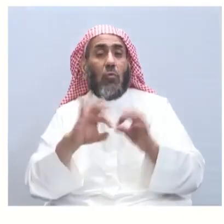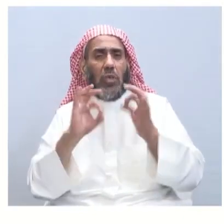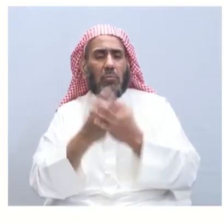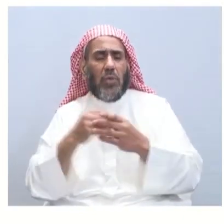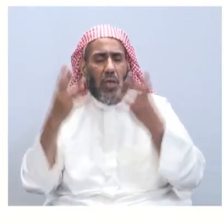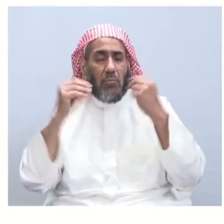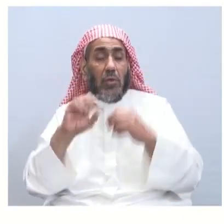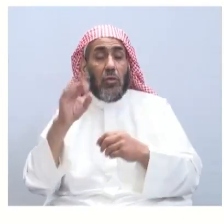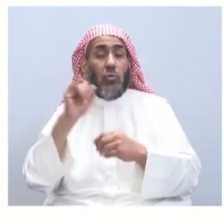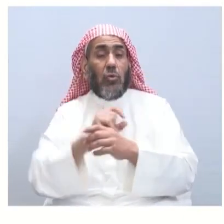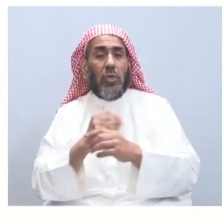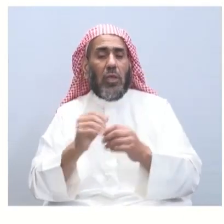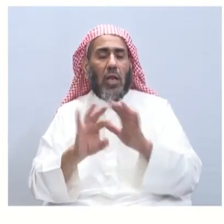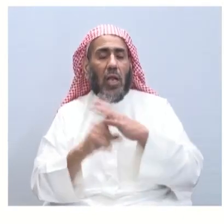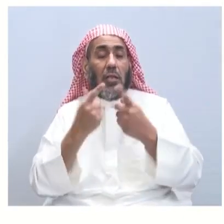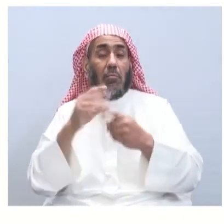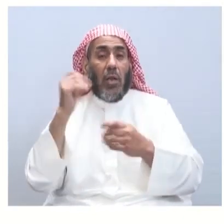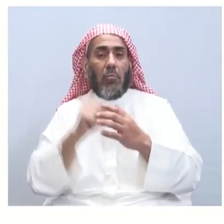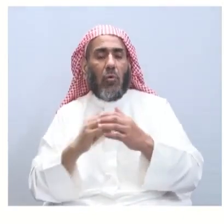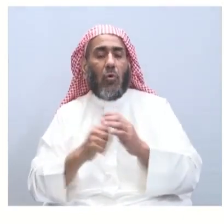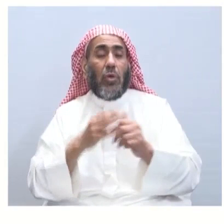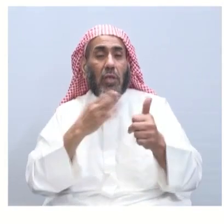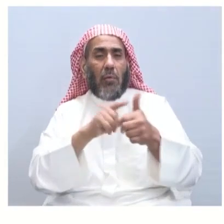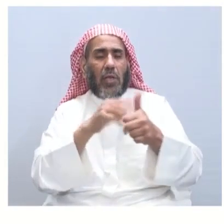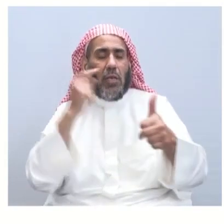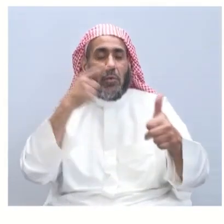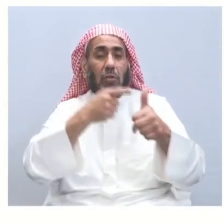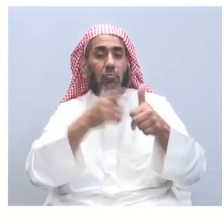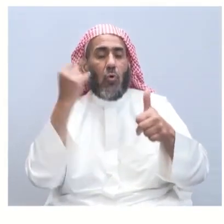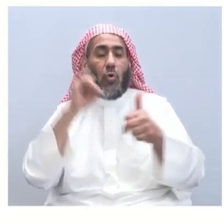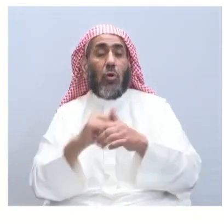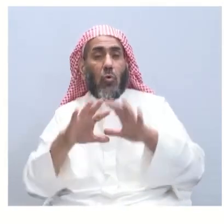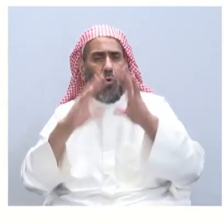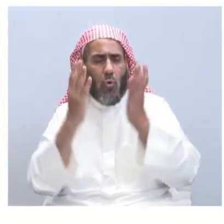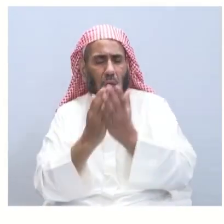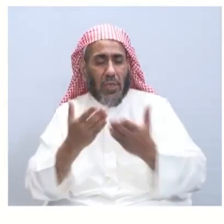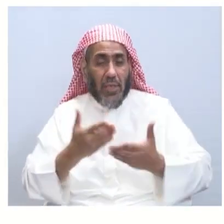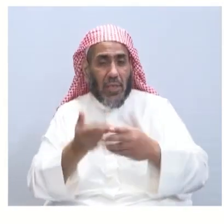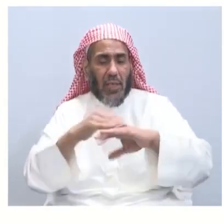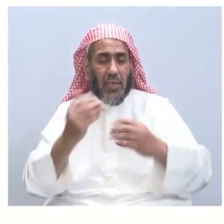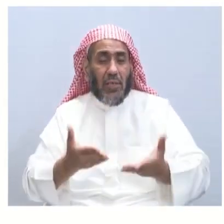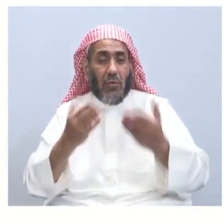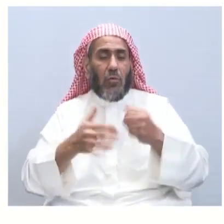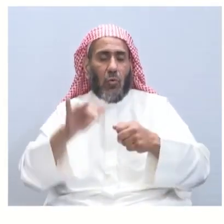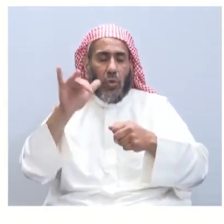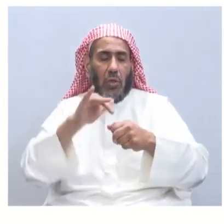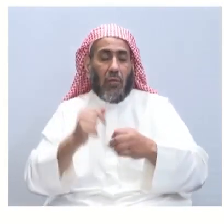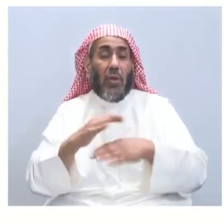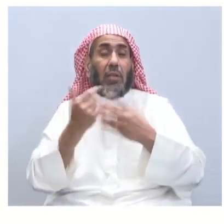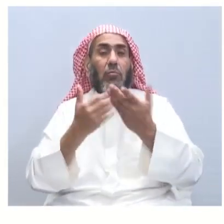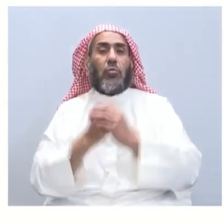العلميه السعوديه للادب العربي والتابعه لجامعه ام القرى كل ذلك ساعد على ازدهار ادب وعودته في